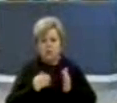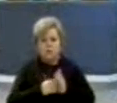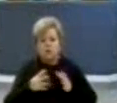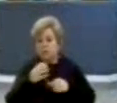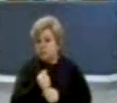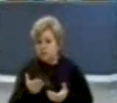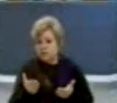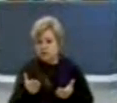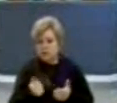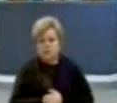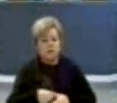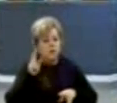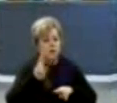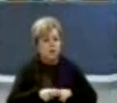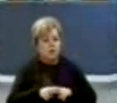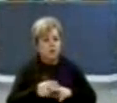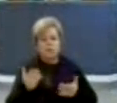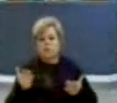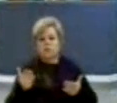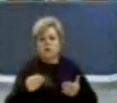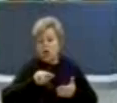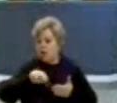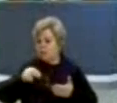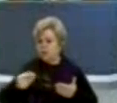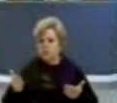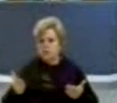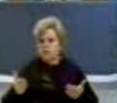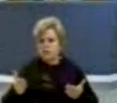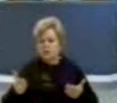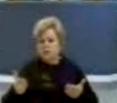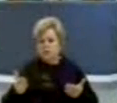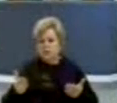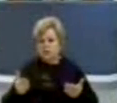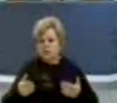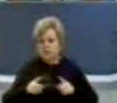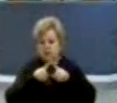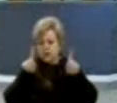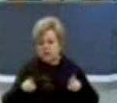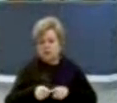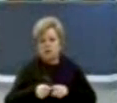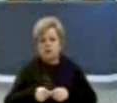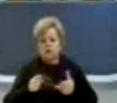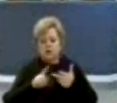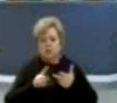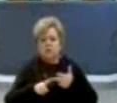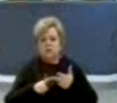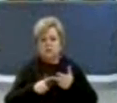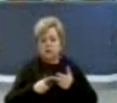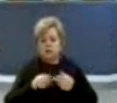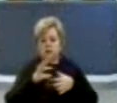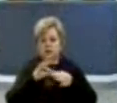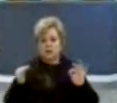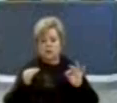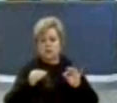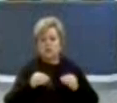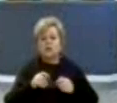parafuar? Pra e keni vendos inicialet apo nënshkrimet në tekstin e marrëveshjes. Dhe e treta, në tekstin e marrëveshjes,